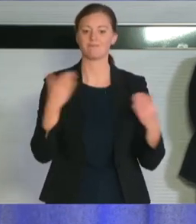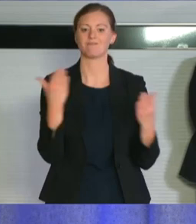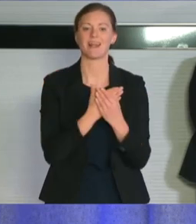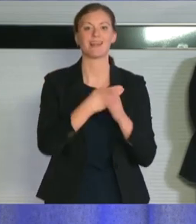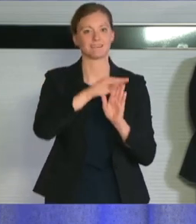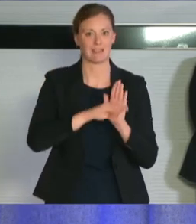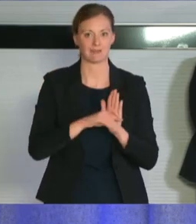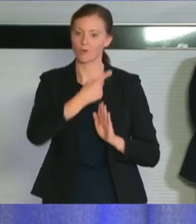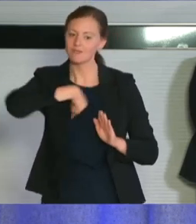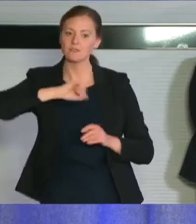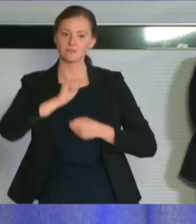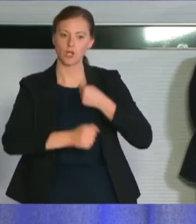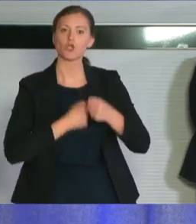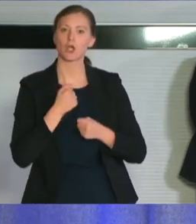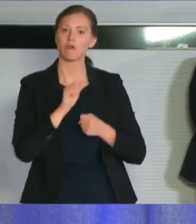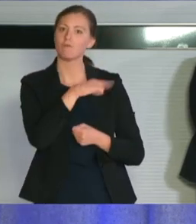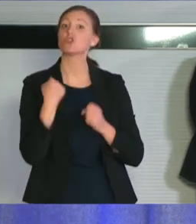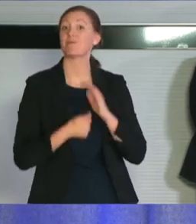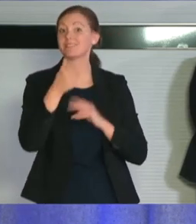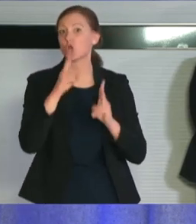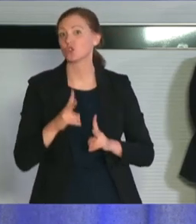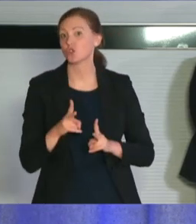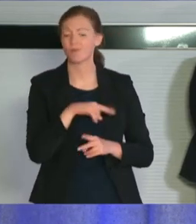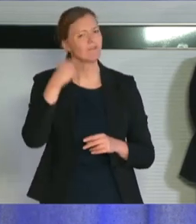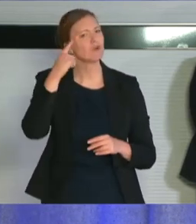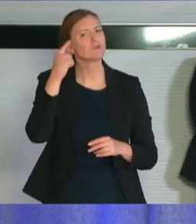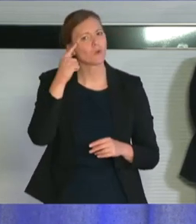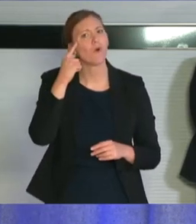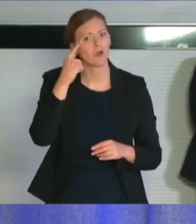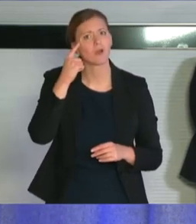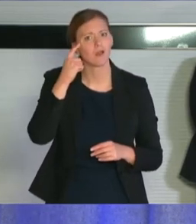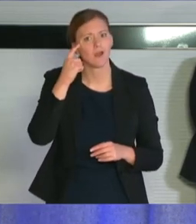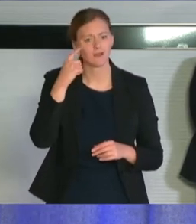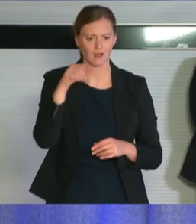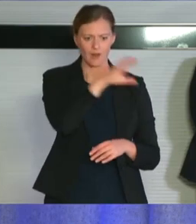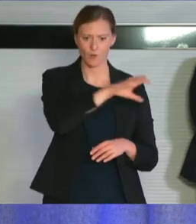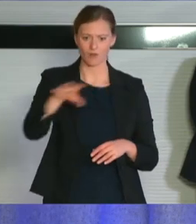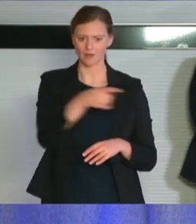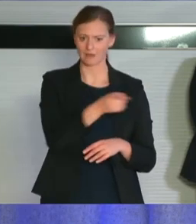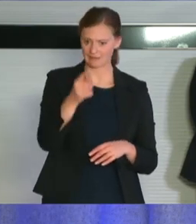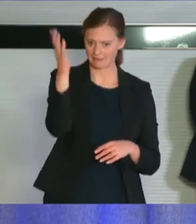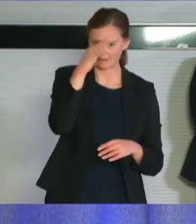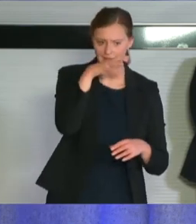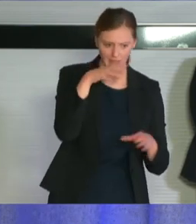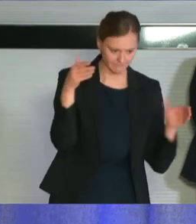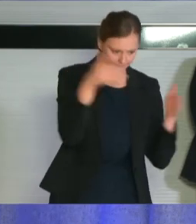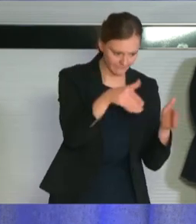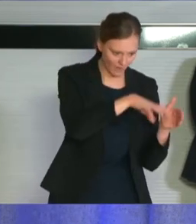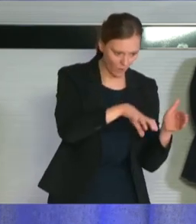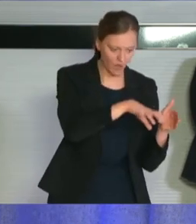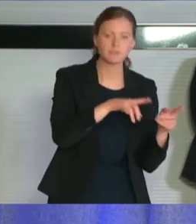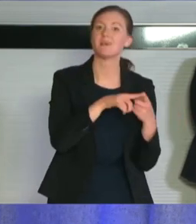Det skal vi også gjøre alt vi kan for å få til, og vi forstår at man lokalt tenker lokalt, men det har